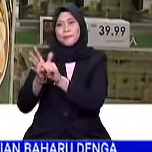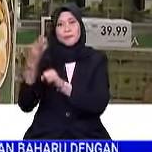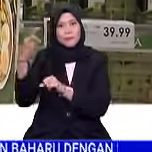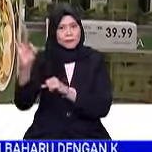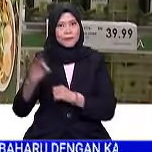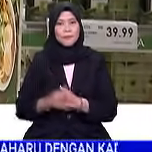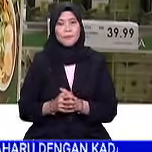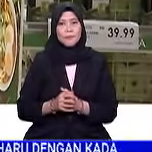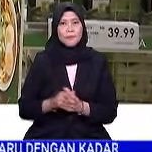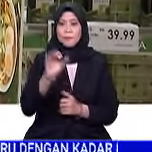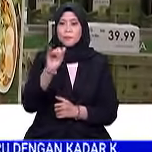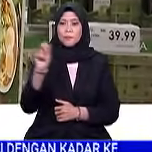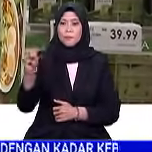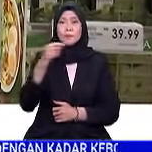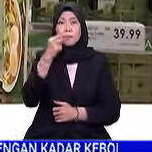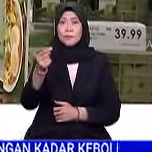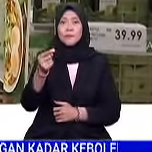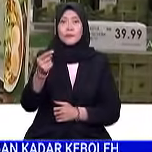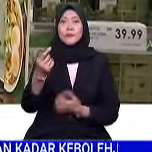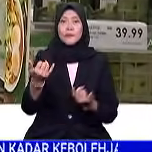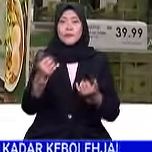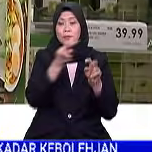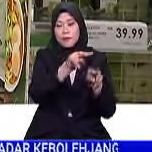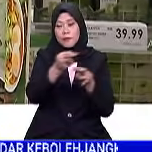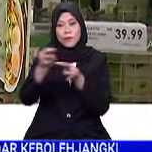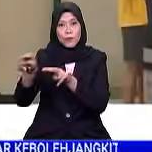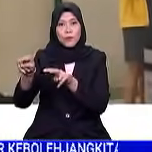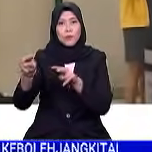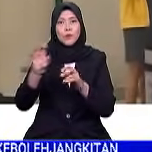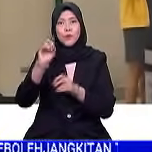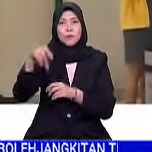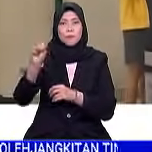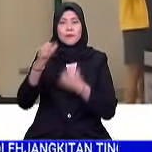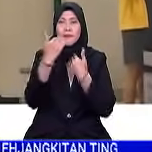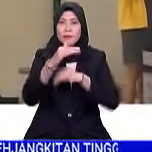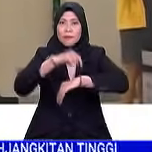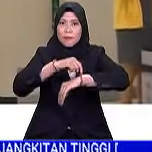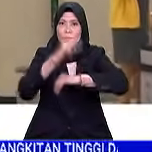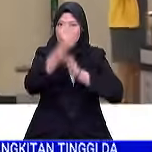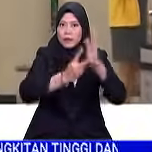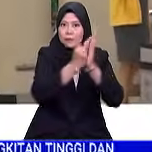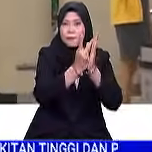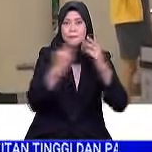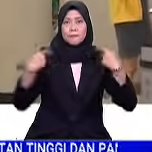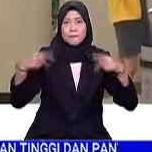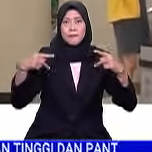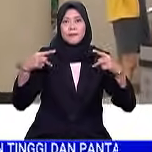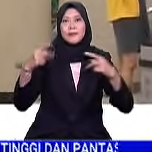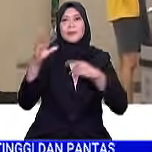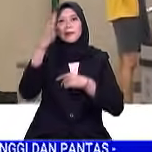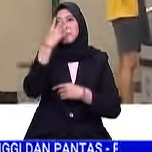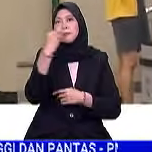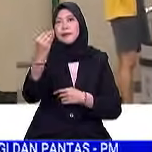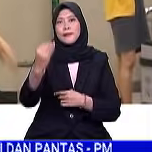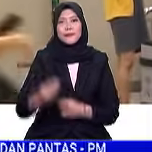COVID-19. Ain Arjuna bercakap kepada media selepas melakukan tinjauan sempena operasi had maksimum 2 jam di sebuah pasar raya di Seremban.